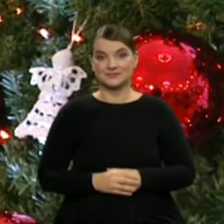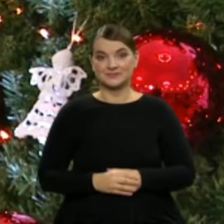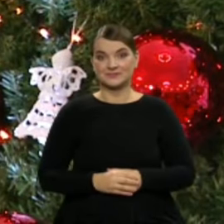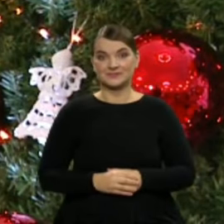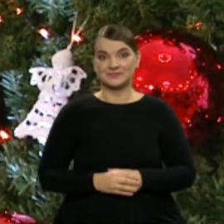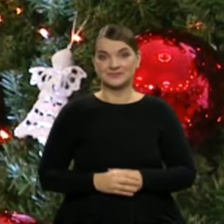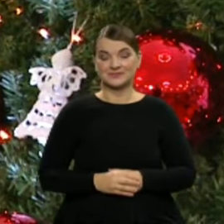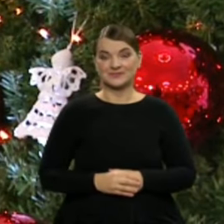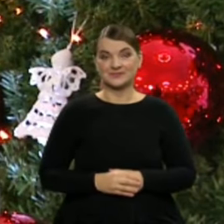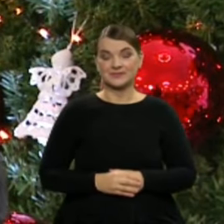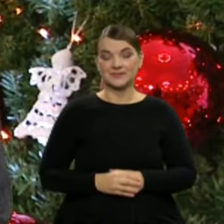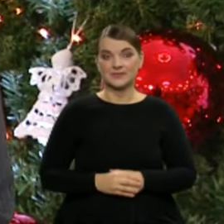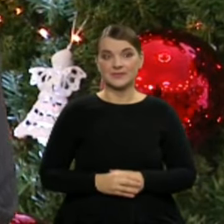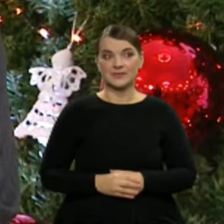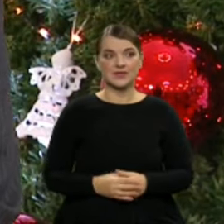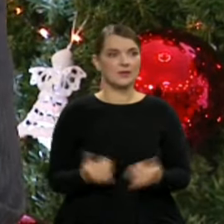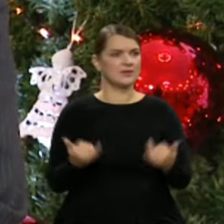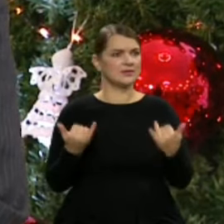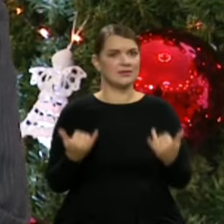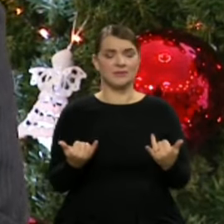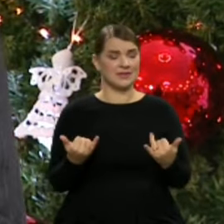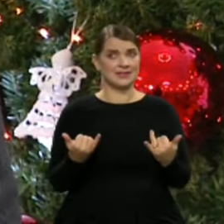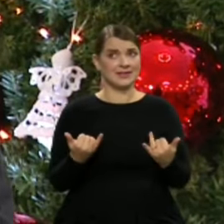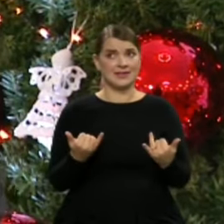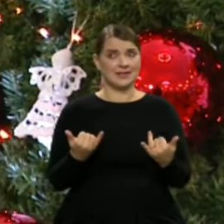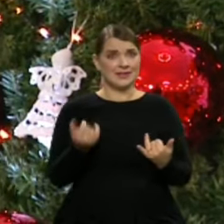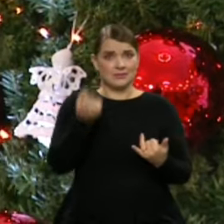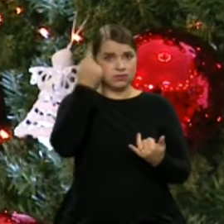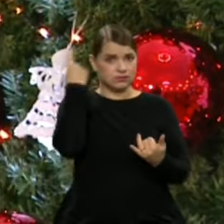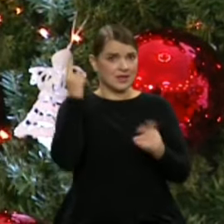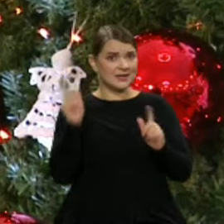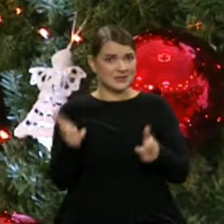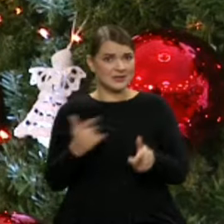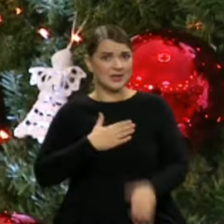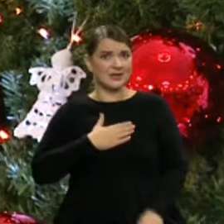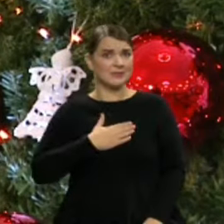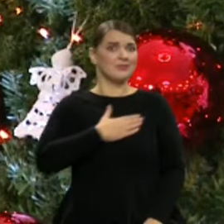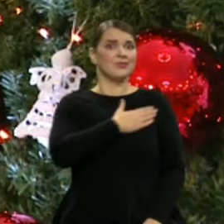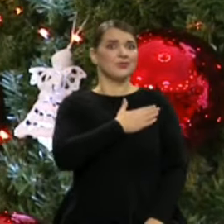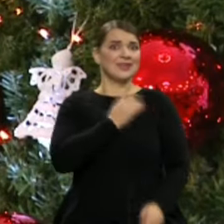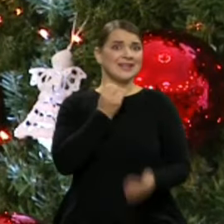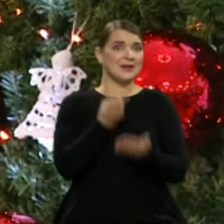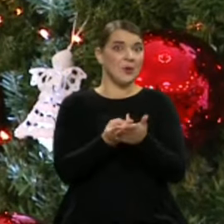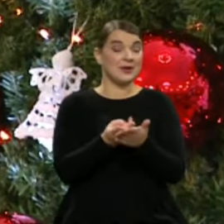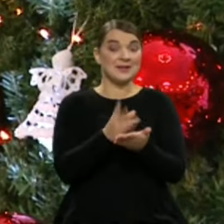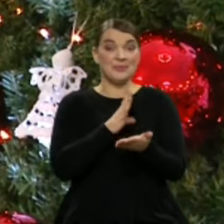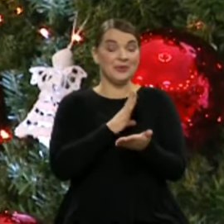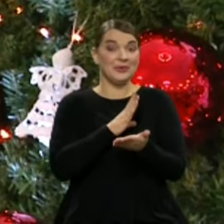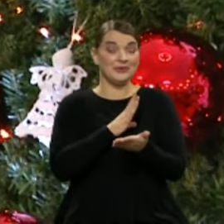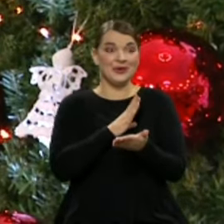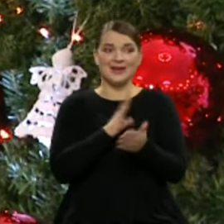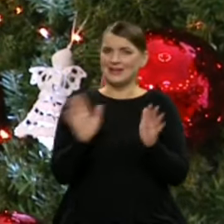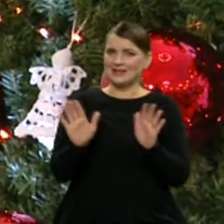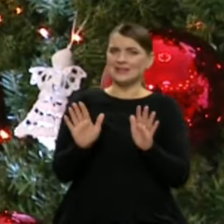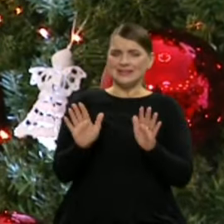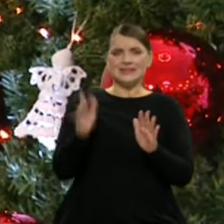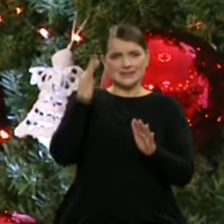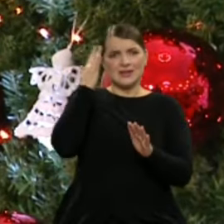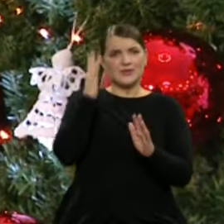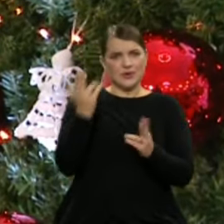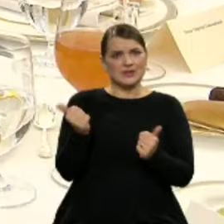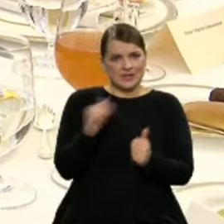Dabar aš net negaliu pasakyti, net neprisimenu, ar mes giedojame palatoje Lietuvos himną, turbūt